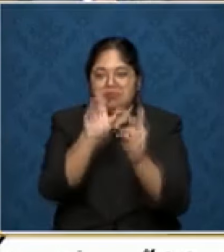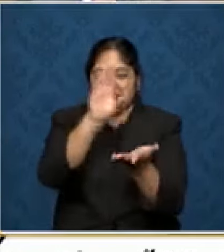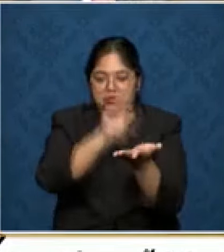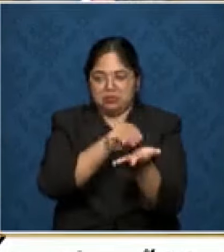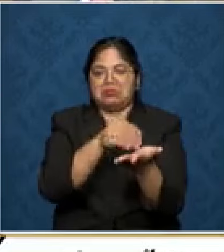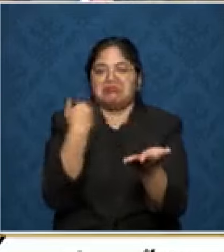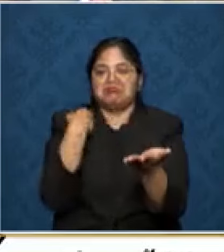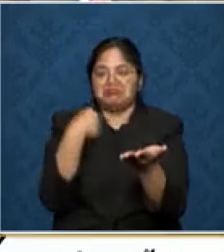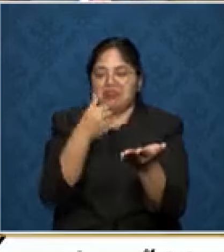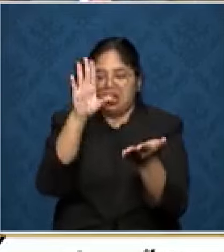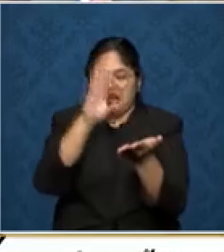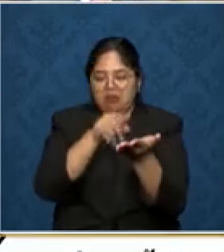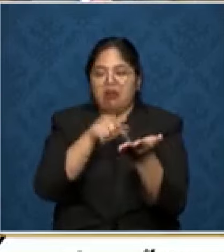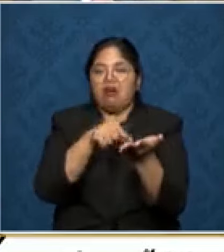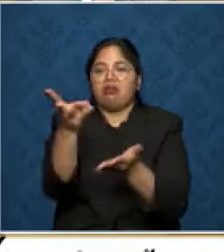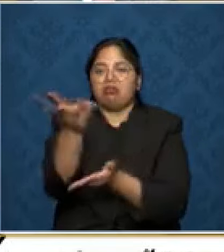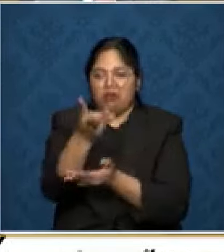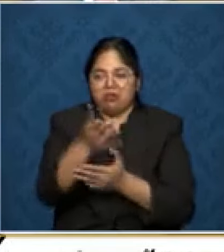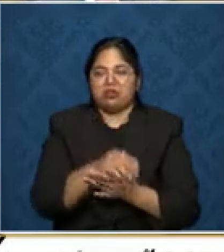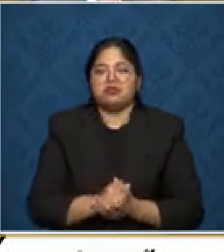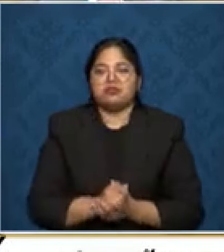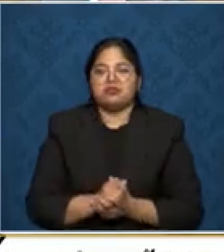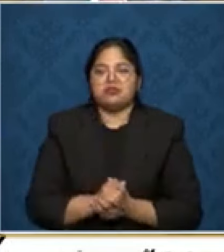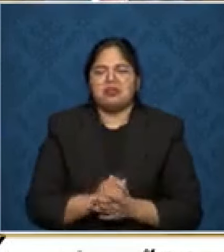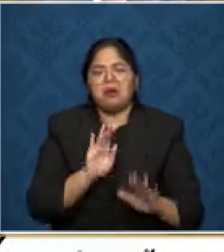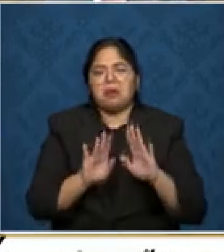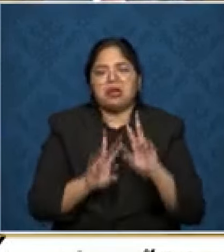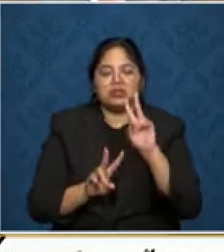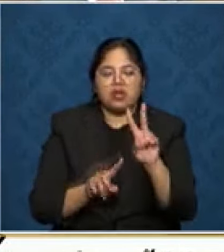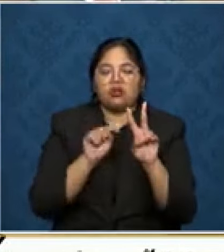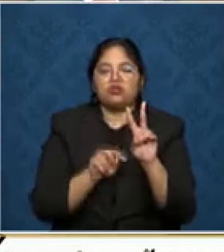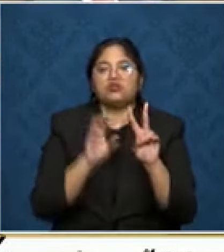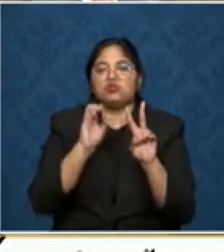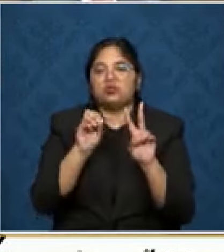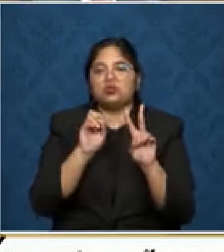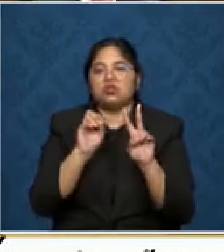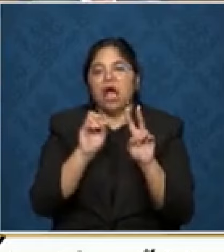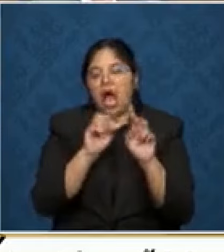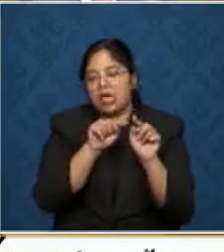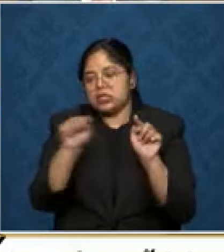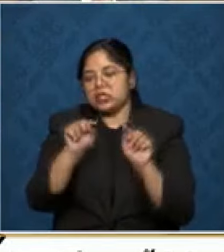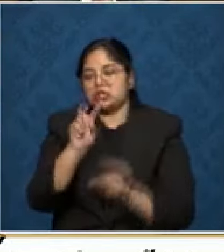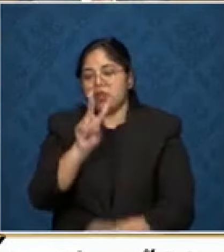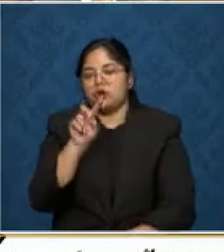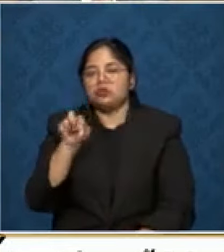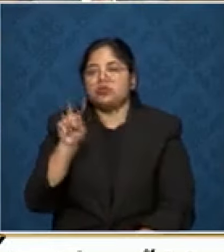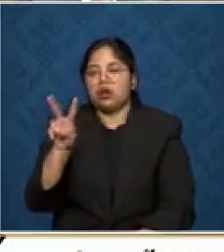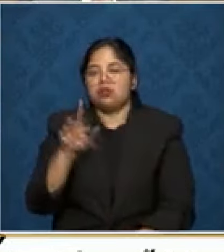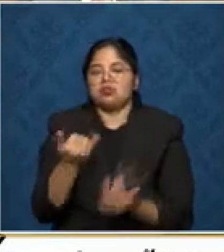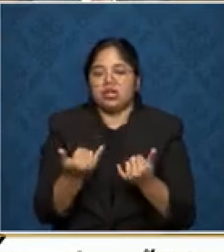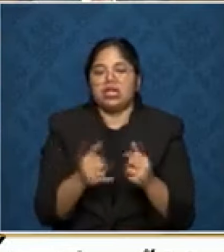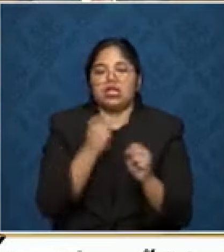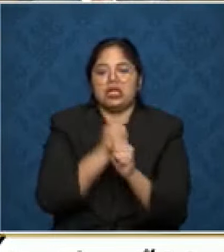รวมนั่นก็คือว่าคาดไว้ 2.0ถึง 2.2เอาขจริงทำได้แค่